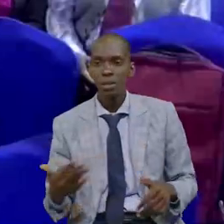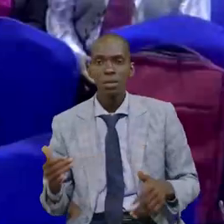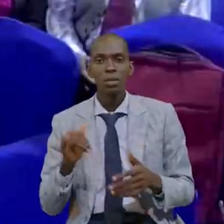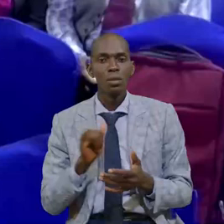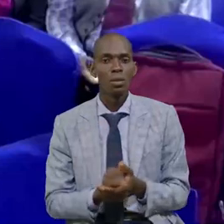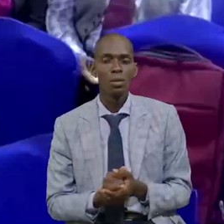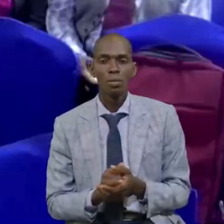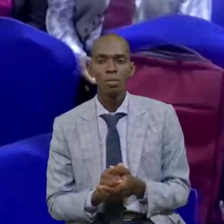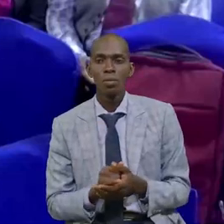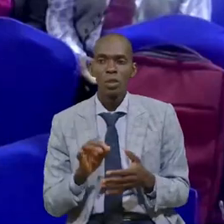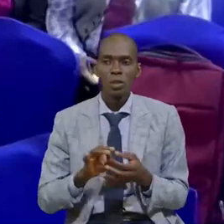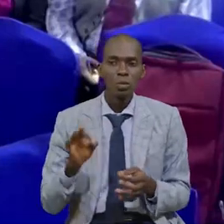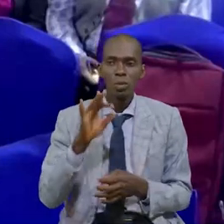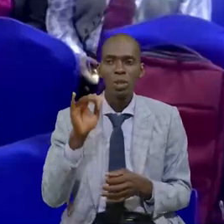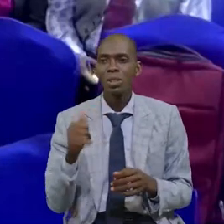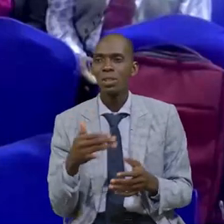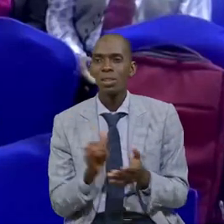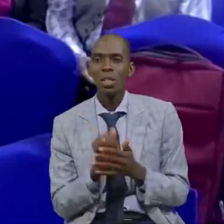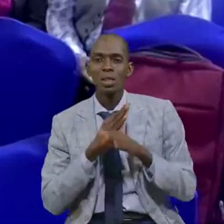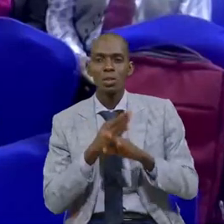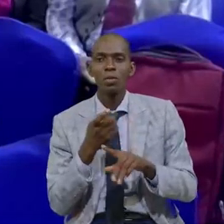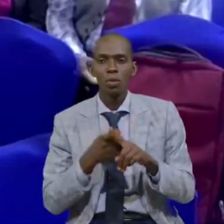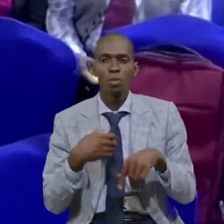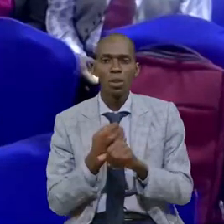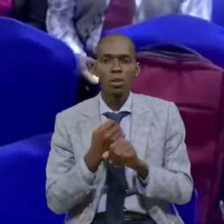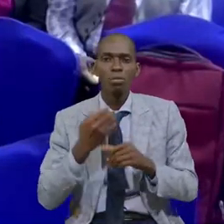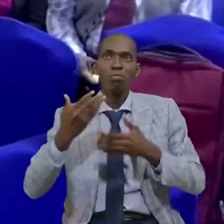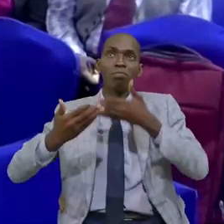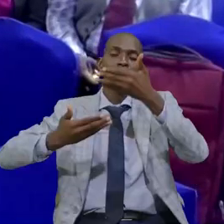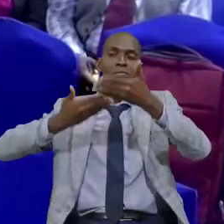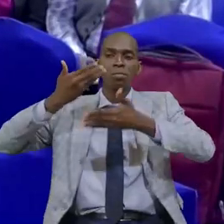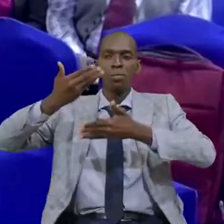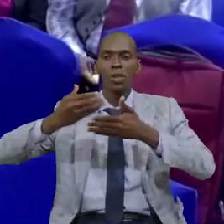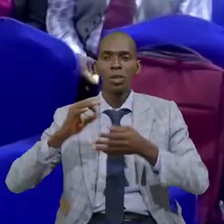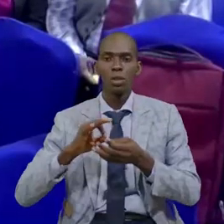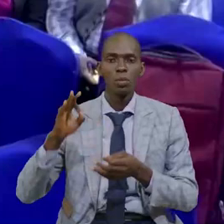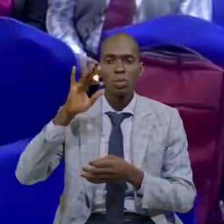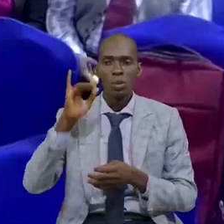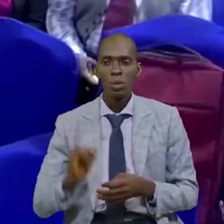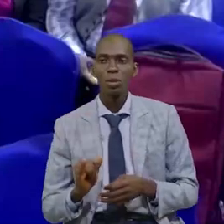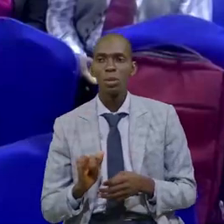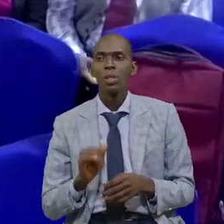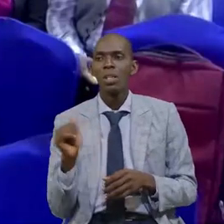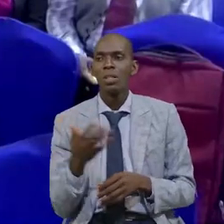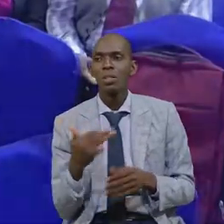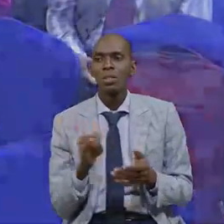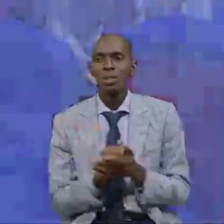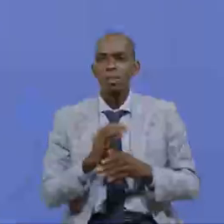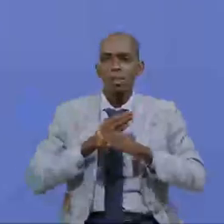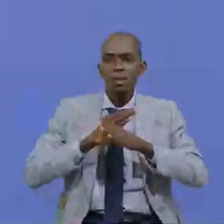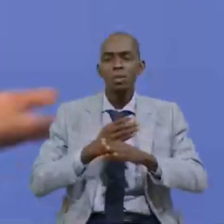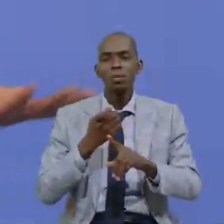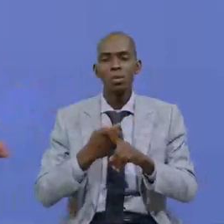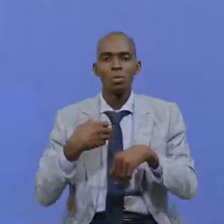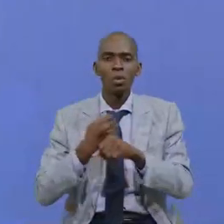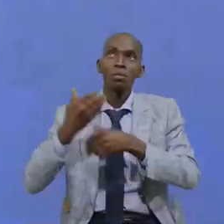qui t'empêchait de progresser spirituellement. Regardez tout ce qui t'empêchait de progresser sur le plan professionnel. Regarde ce qui t'empêchait